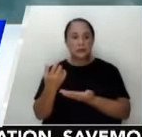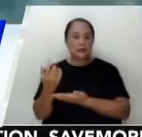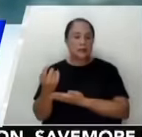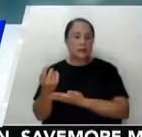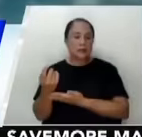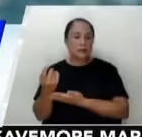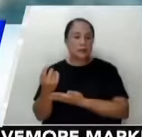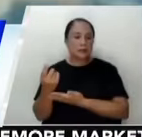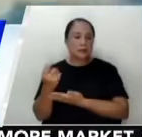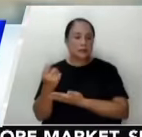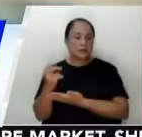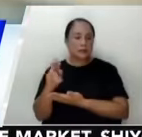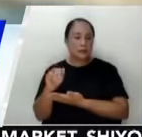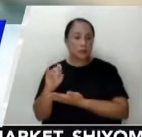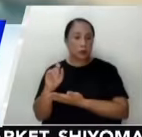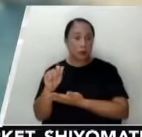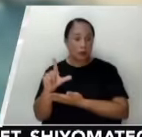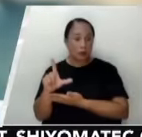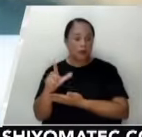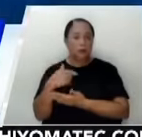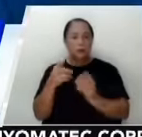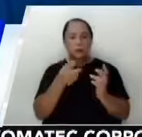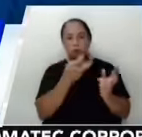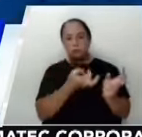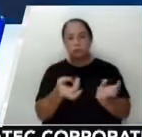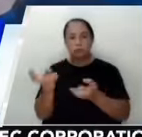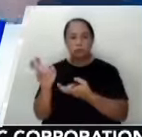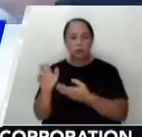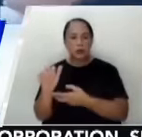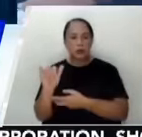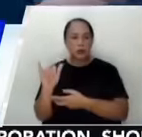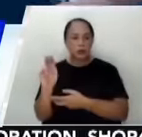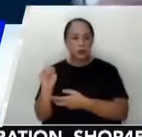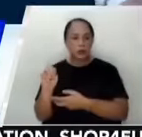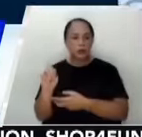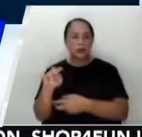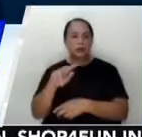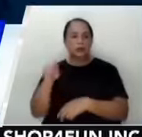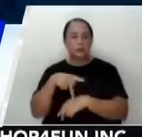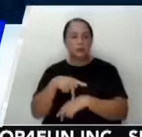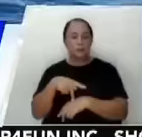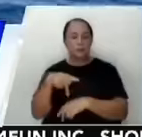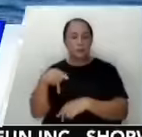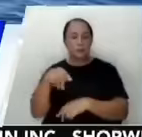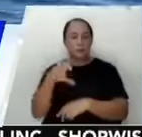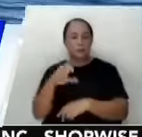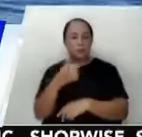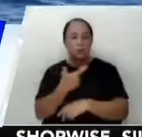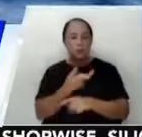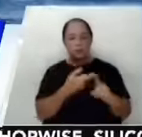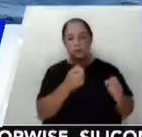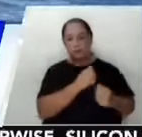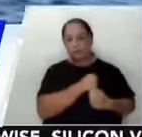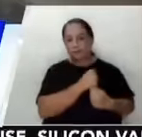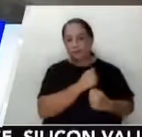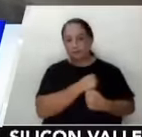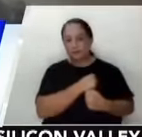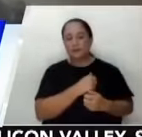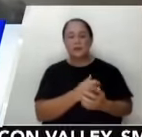niya, ilipat na ang pangangasiwa sa ayungin sa Philippine Coast Guard mula sa AFP. Ang gagawin dapat natin